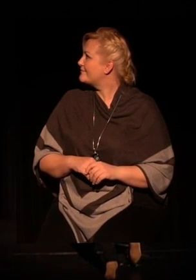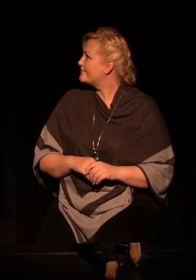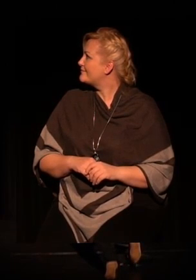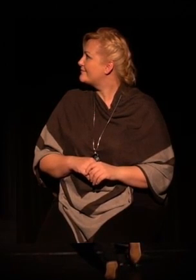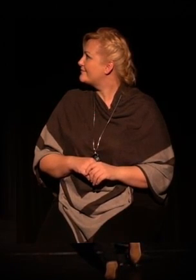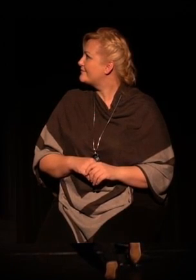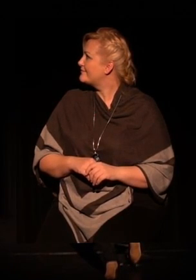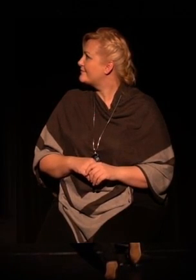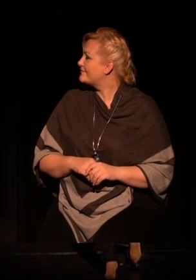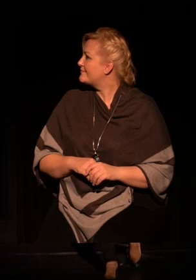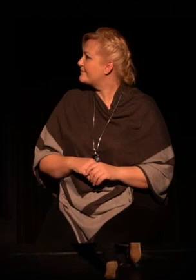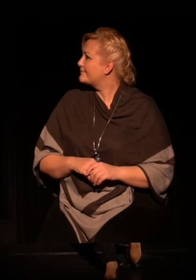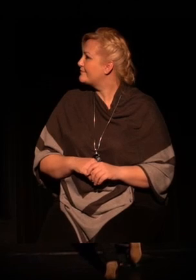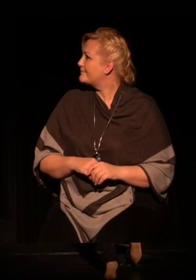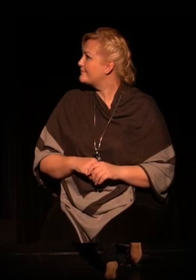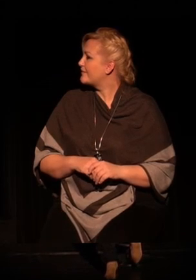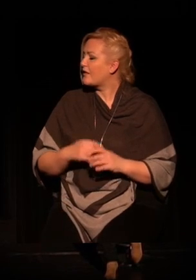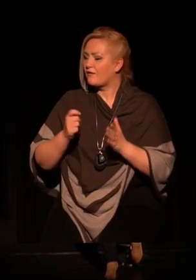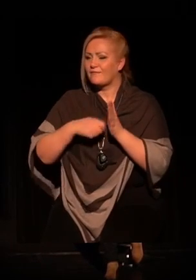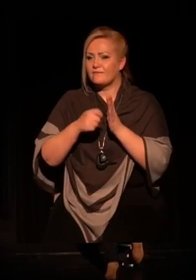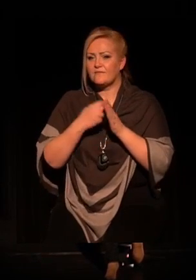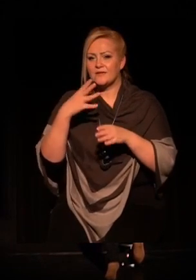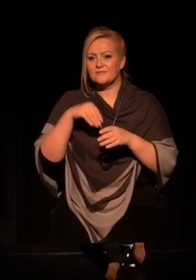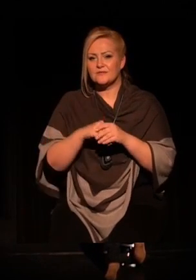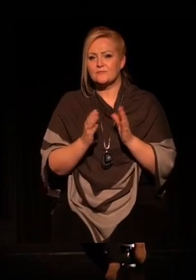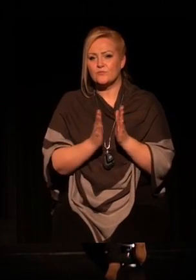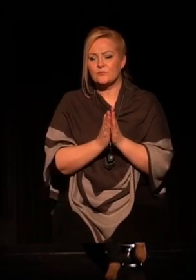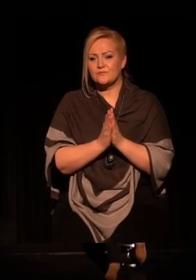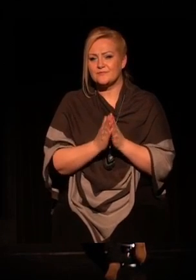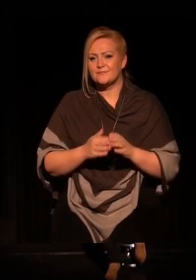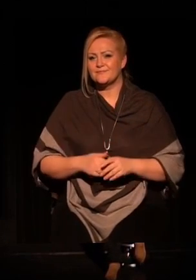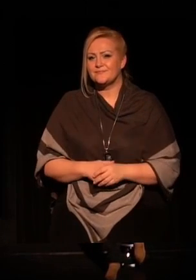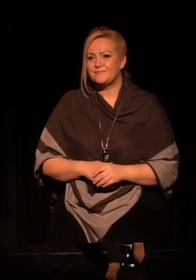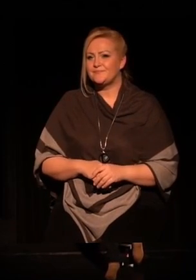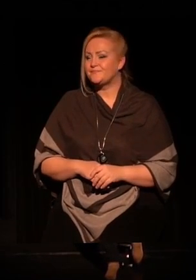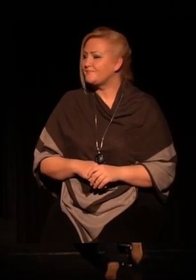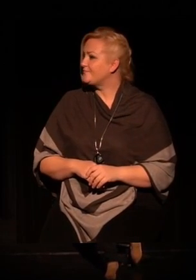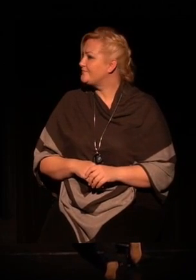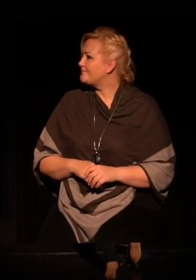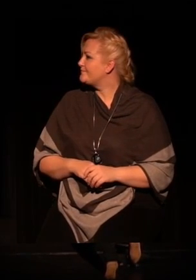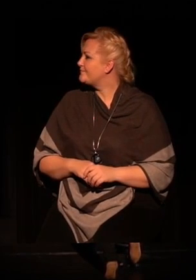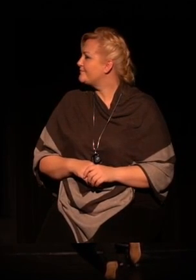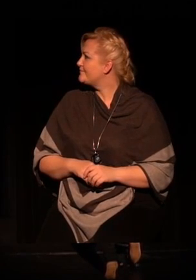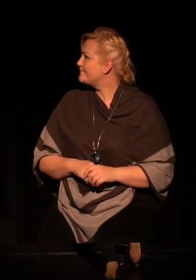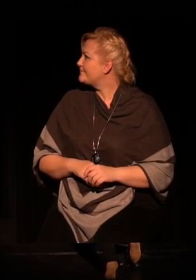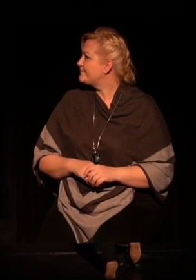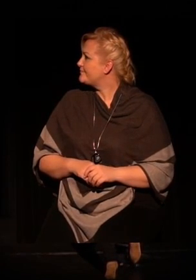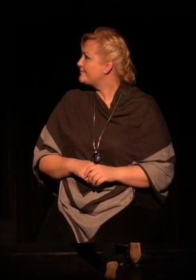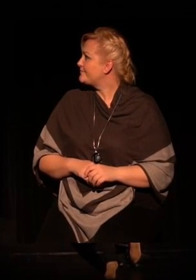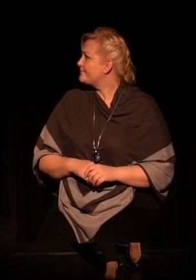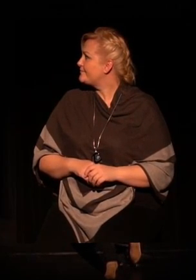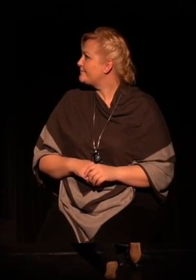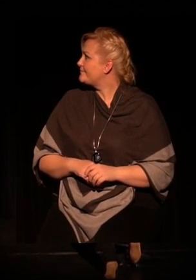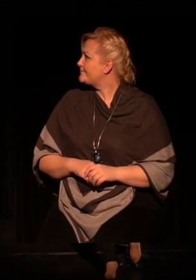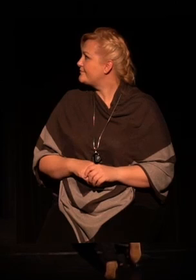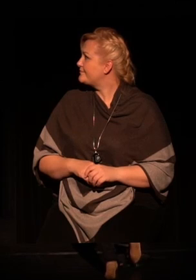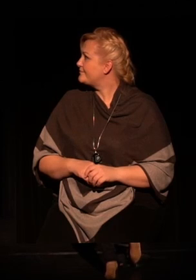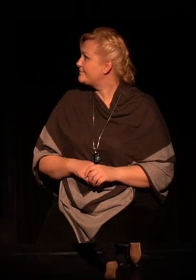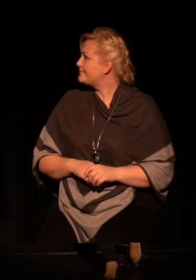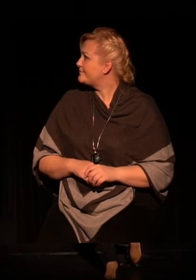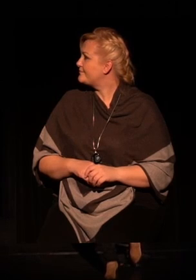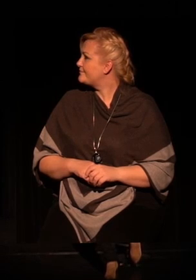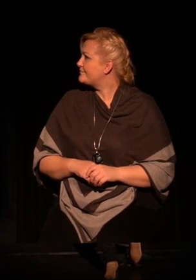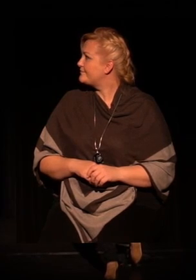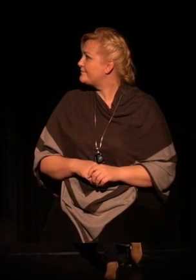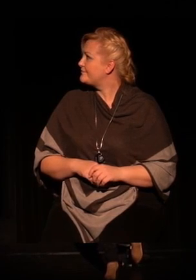owcom wystraszonym przed wilkami. Pokaż nam światło w drodze do Ciebie, w drodze na właściwy szlak. Bądź